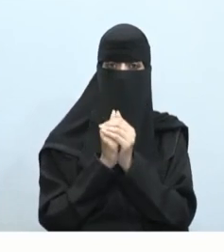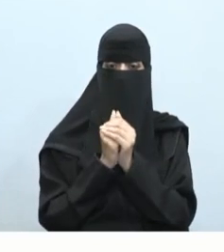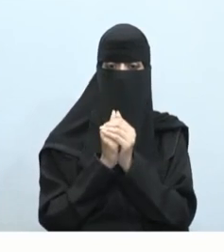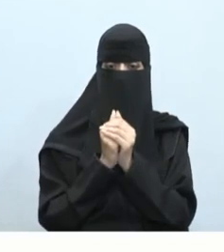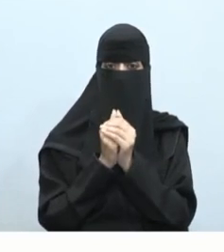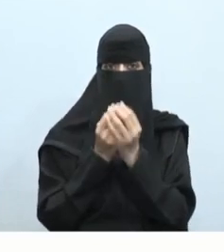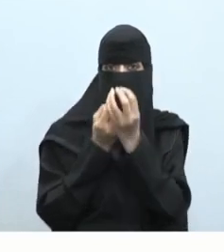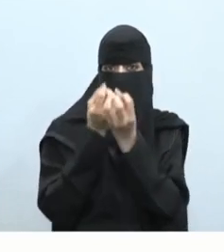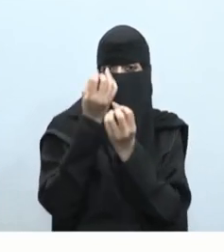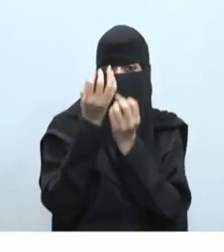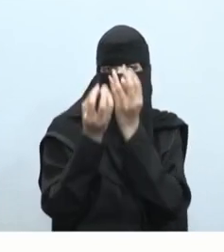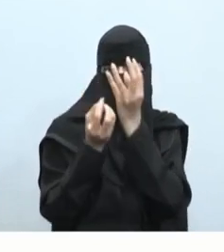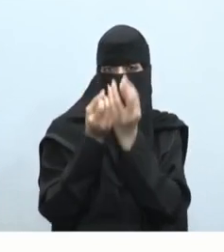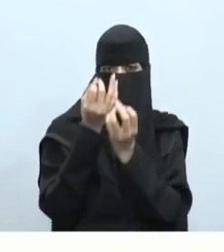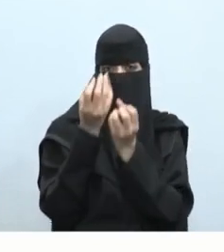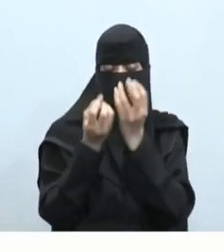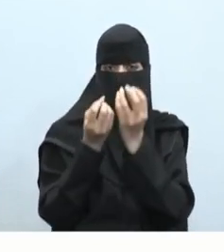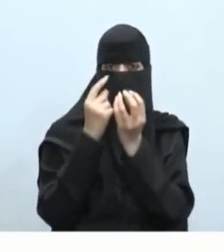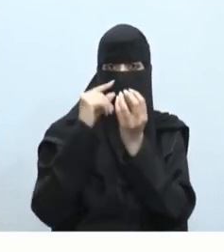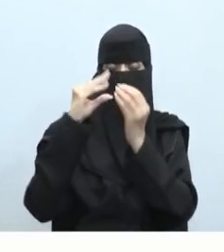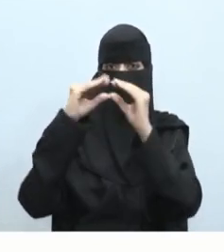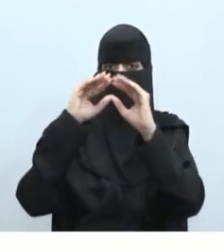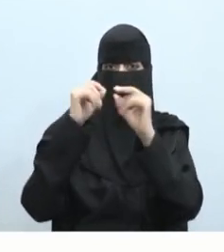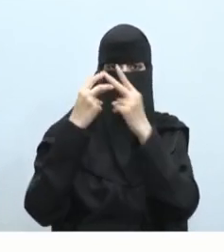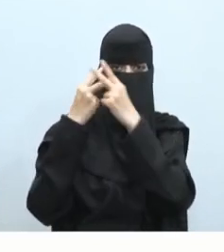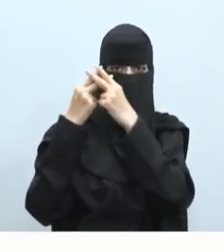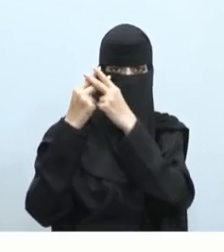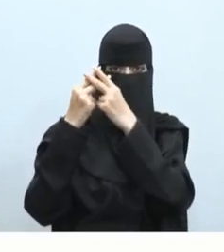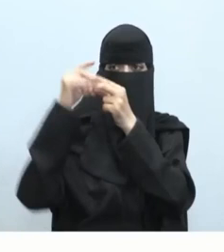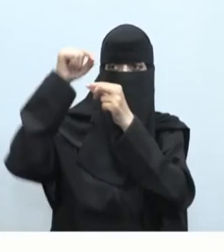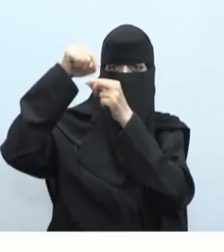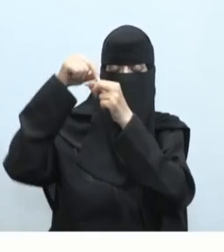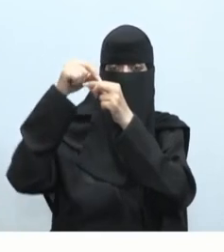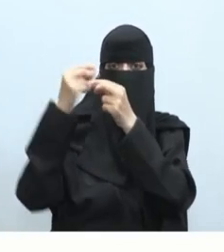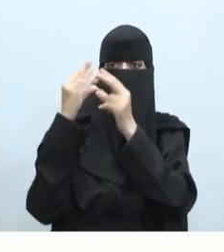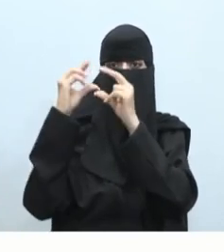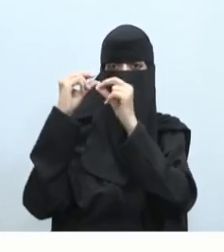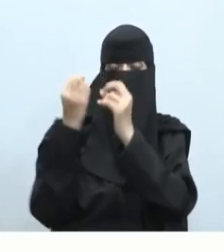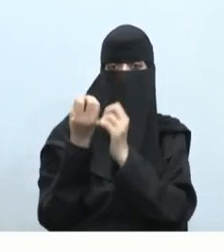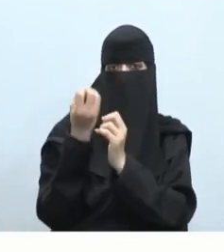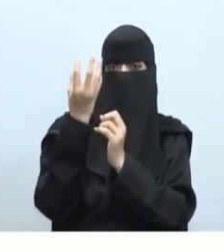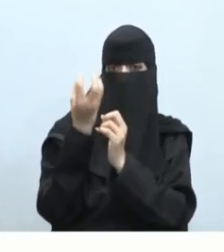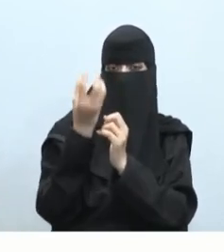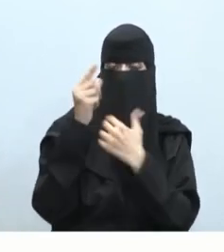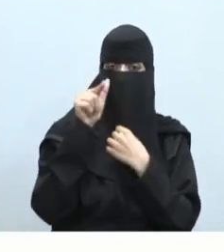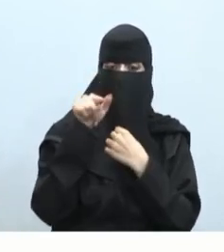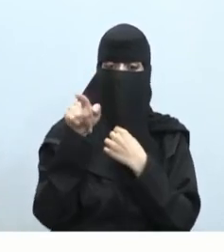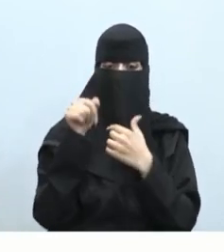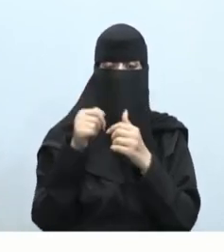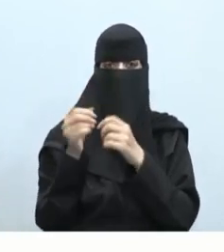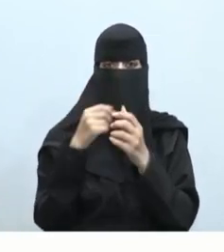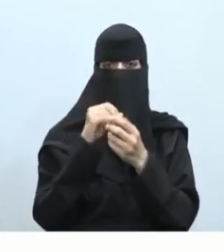ملتهبه اي مشعه ابنائه وبنات الطلاب على عكس الكواكب اذا النجوم هي